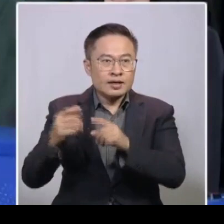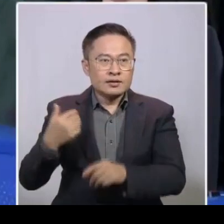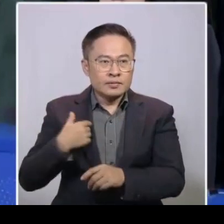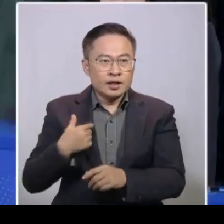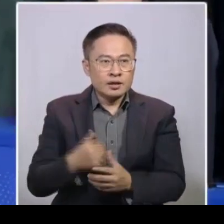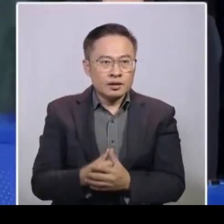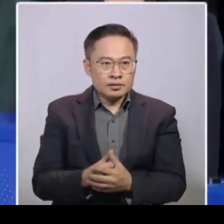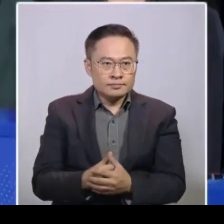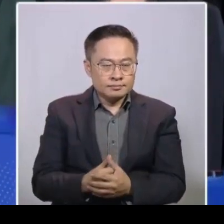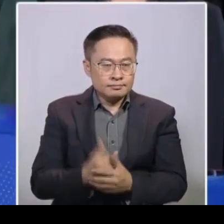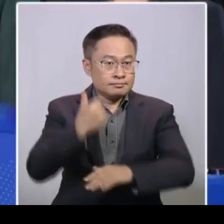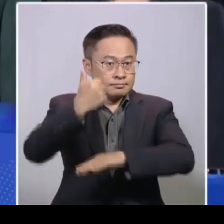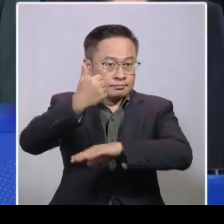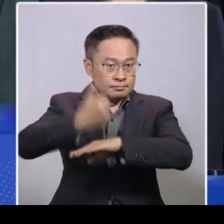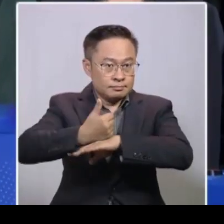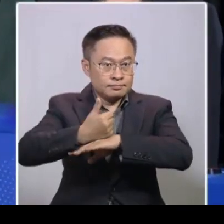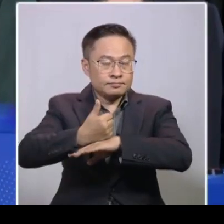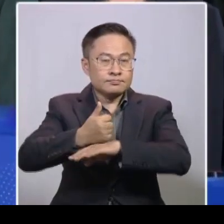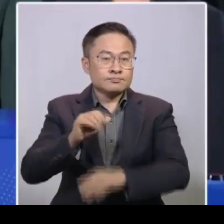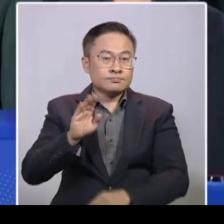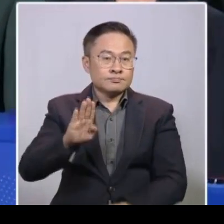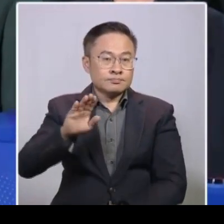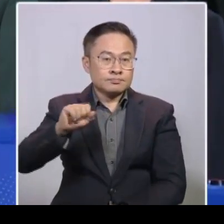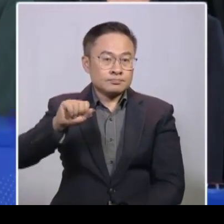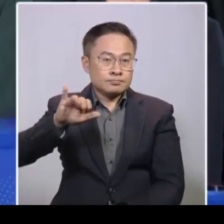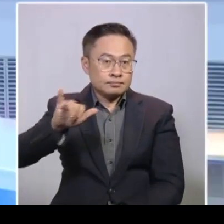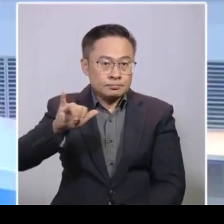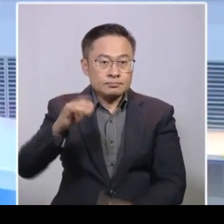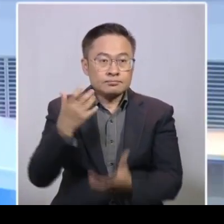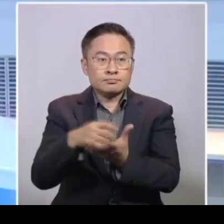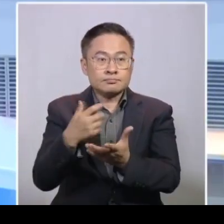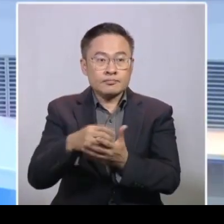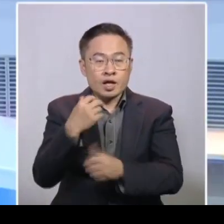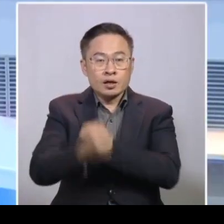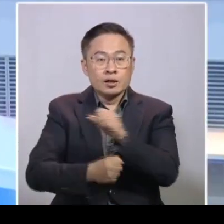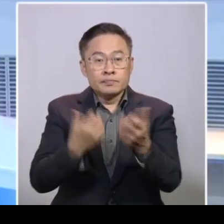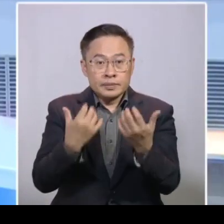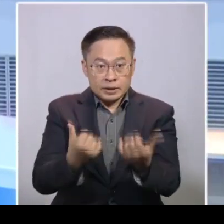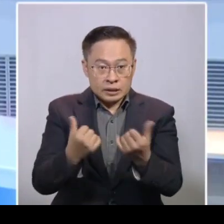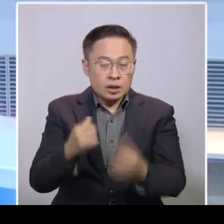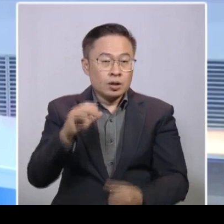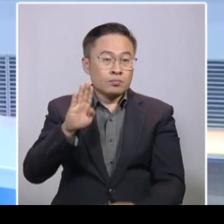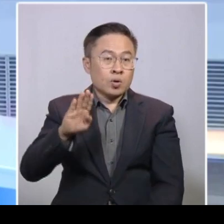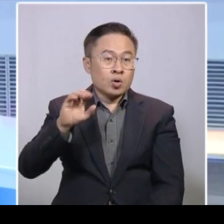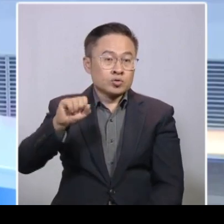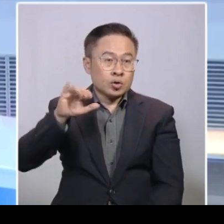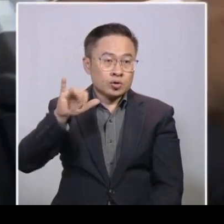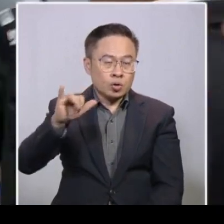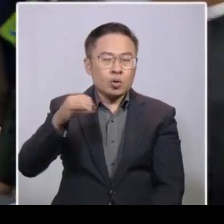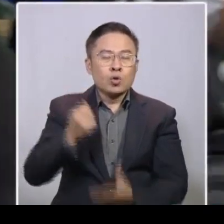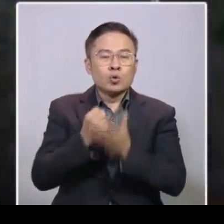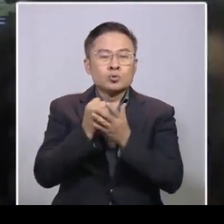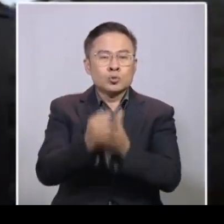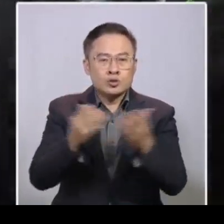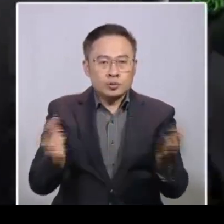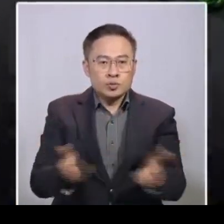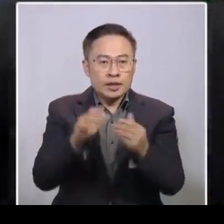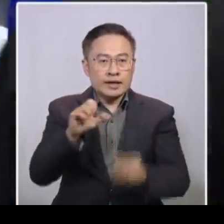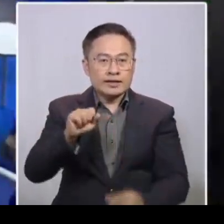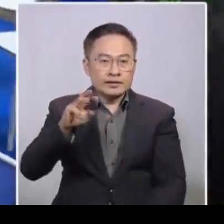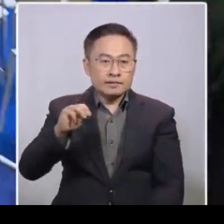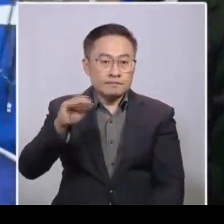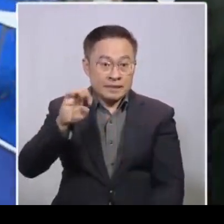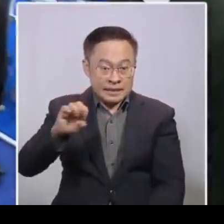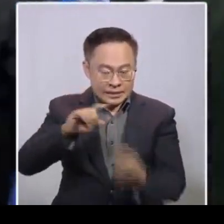ดิเรกสุนทรกรรมการและผู้จัดการทั่วไปบสยเผยว่าปีนี้บสยยกทัพจัดเต็ม SMรายย่อยอาชีพ